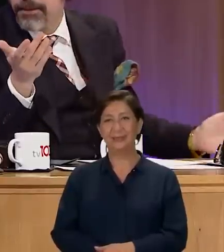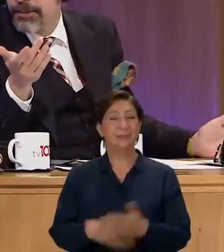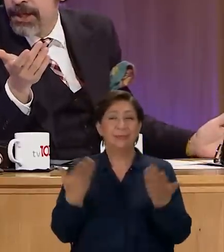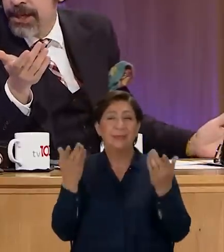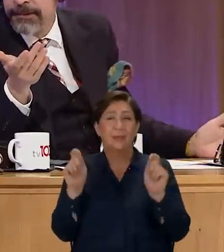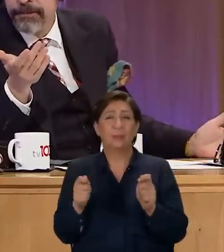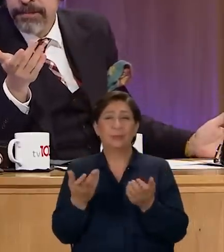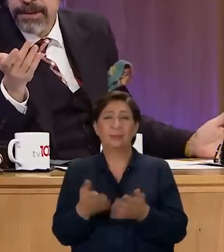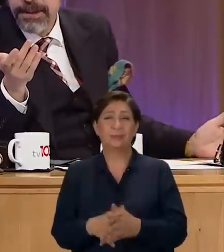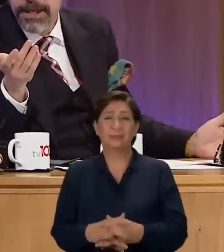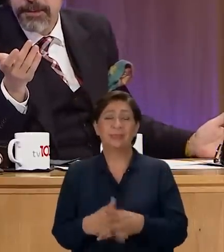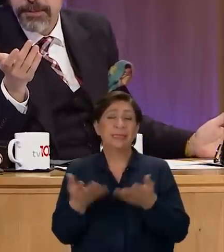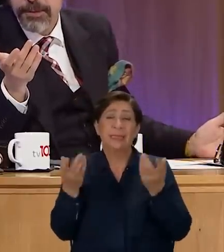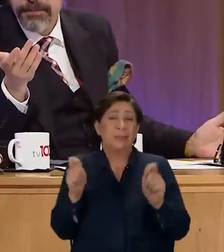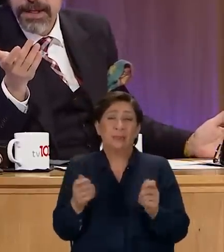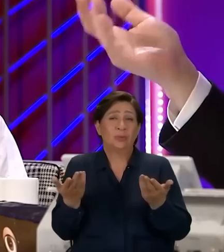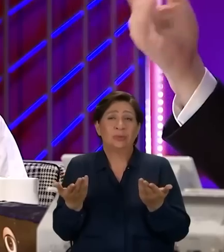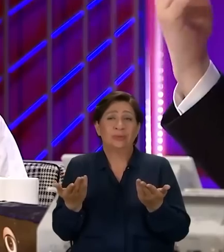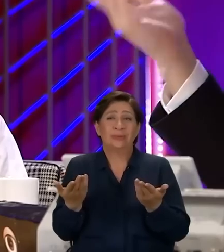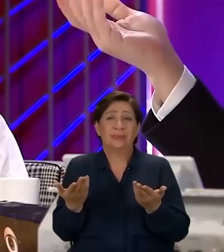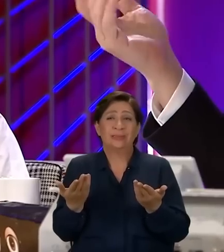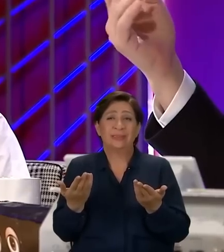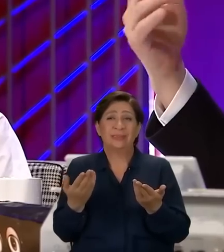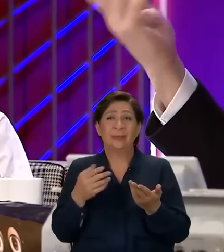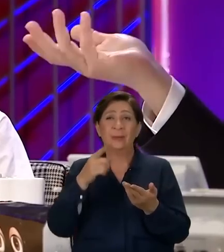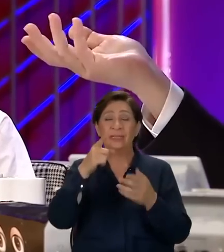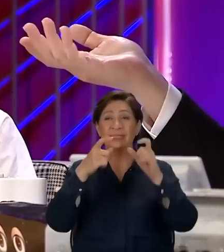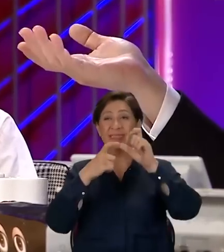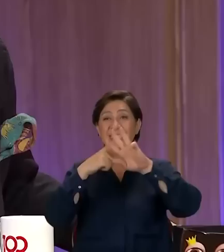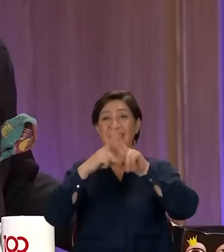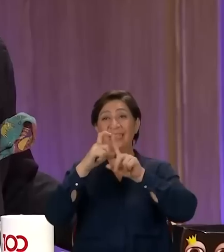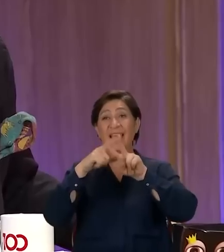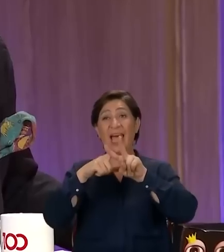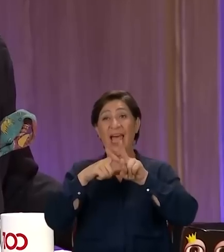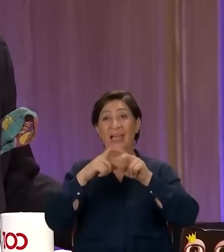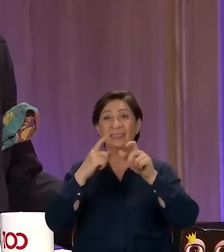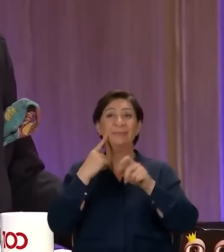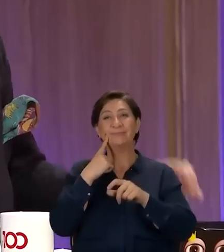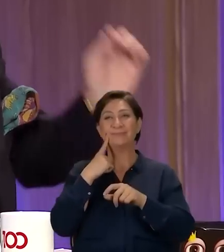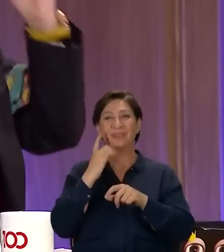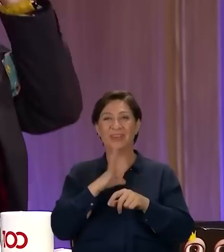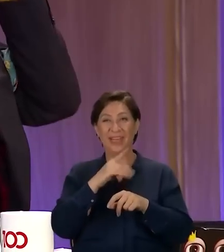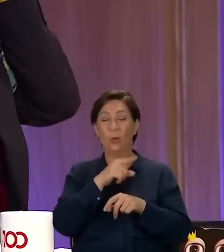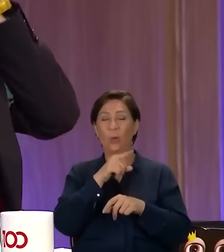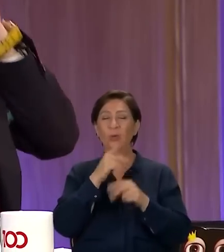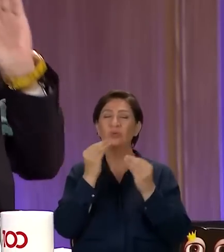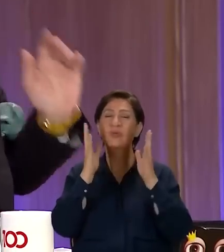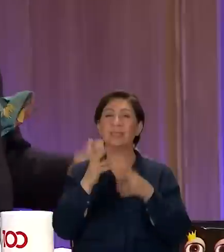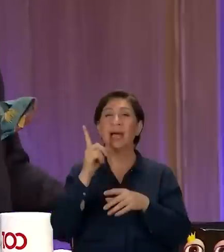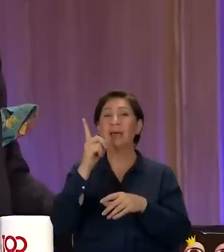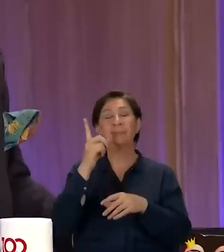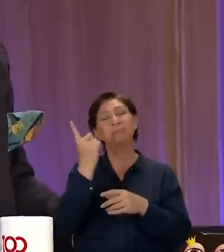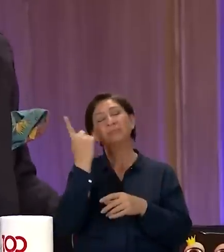Niye yapıyorsun bunu ya? Niye yapıyorsun bunu? Bu şeyde de vardır. Seda Hanım'da çok vardır, Seda Sayan'da. Birisi mesela bir şey